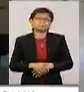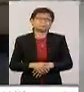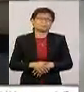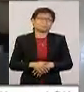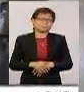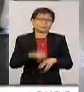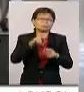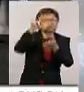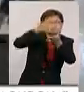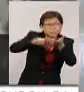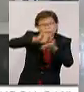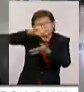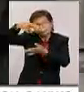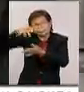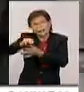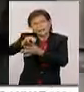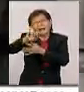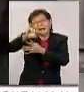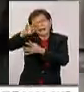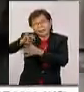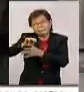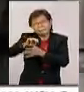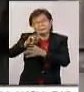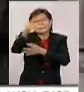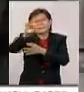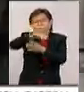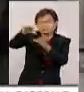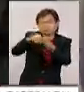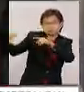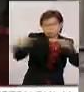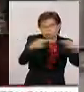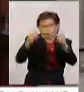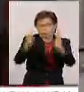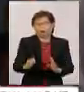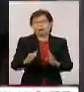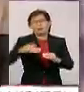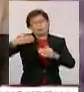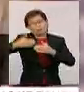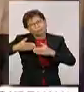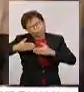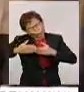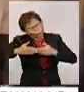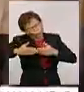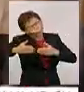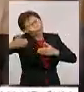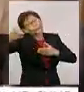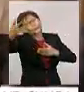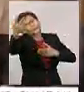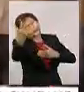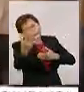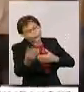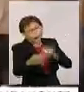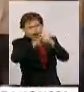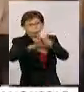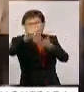Berdasarkan pemantauan, GPNIN mendapati kes membabitkan konflik antara kaum semakin hari semakin berkurangan. Menyentuh mengenai